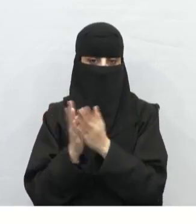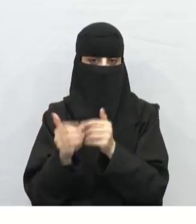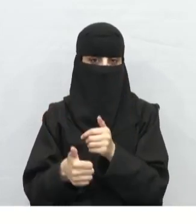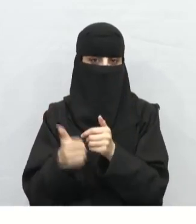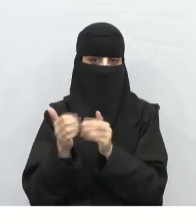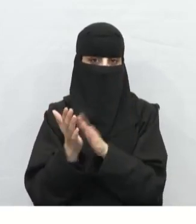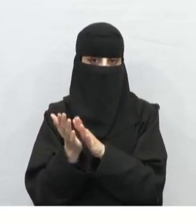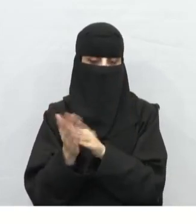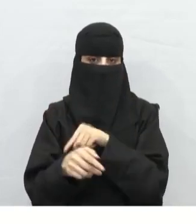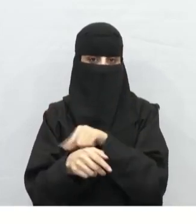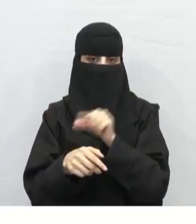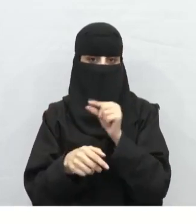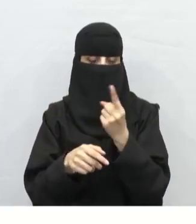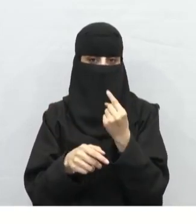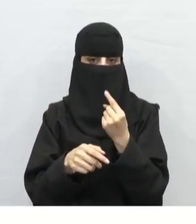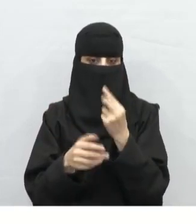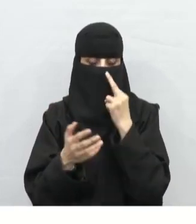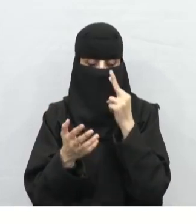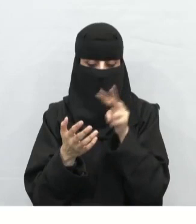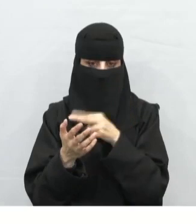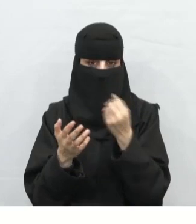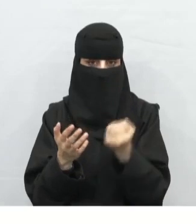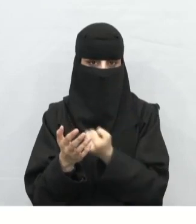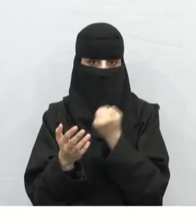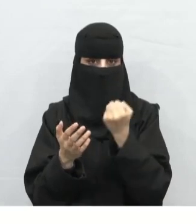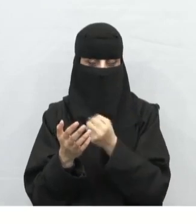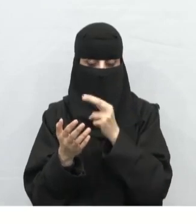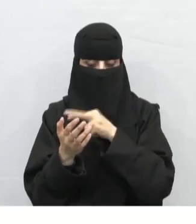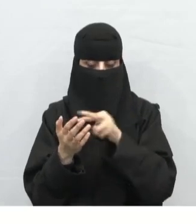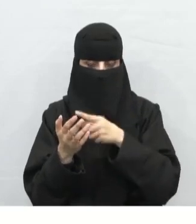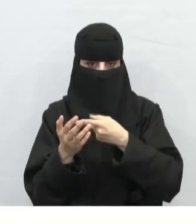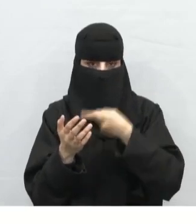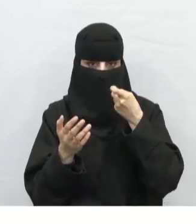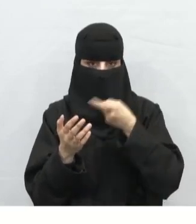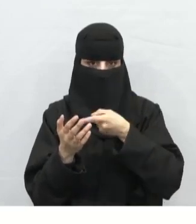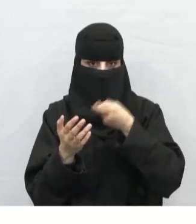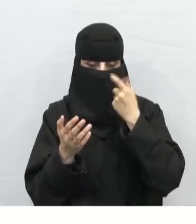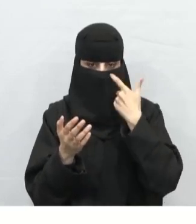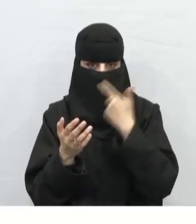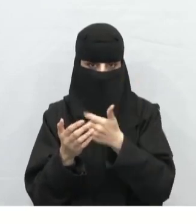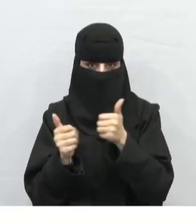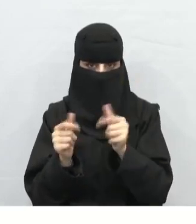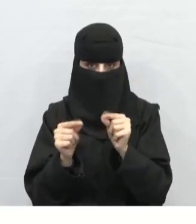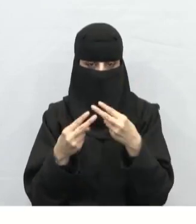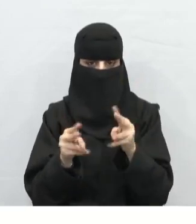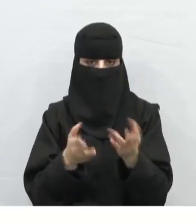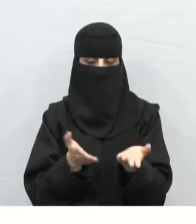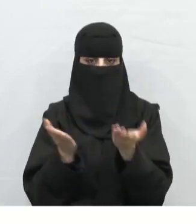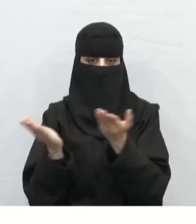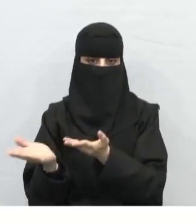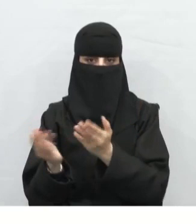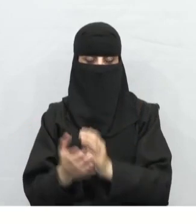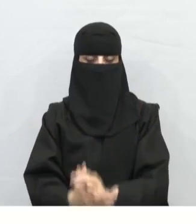في دقيقه واحده قراءه مع مع التركيز هيا اقراوا ابداوا